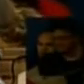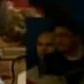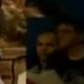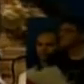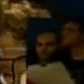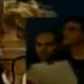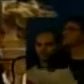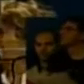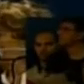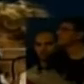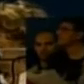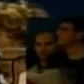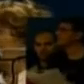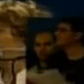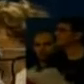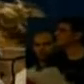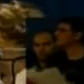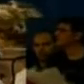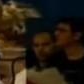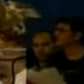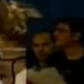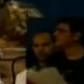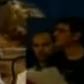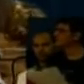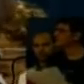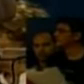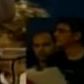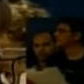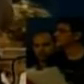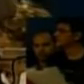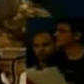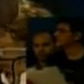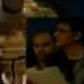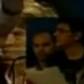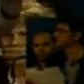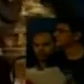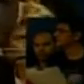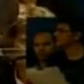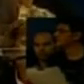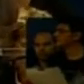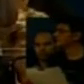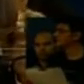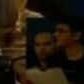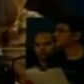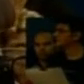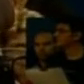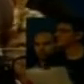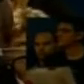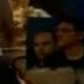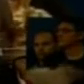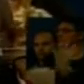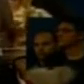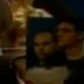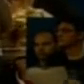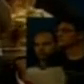da affrontare sarebbe quella di chiedere ai cittadini se accettano o meno che il processo di